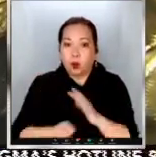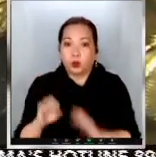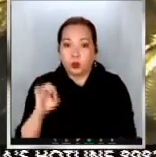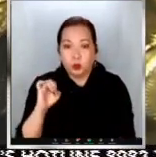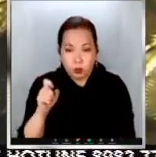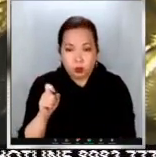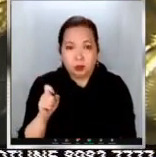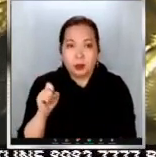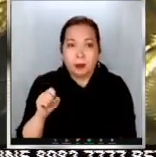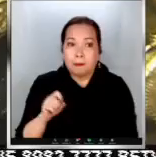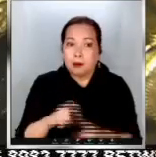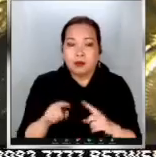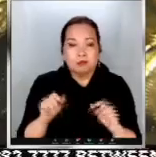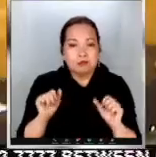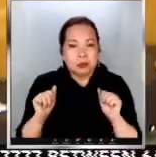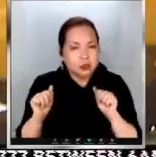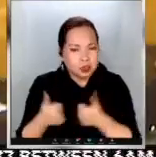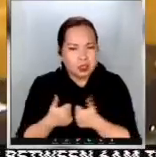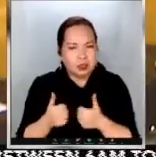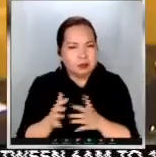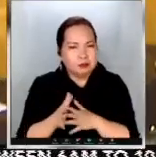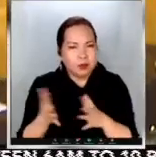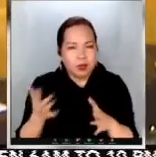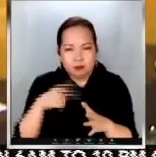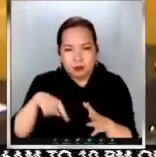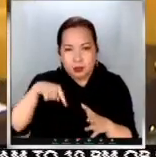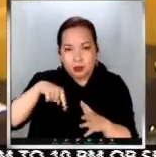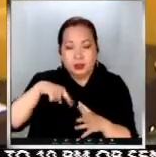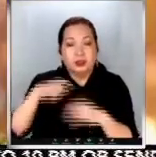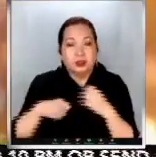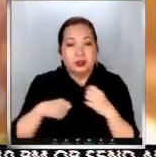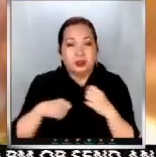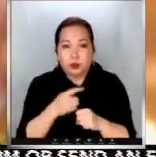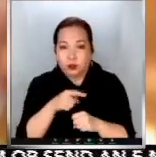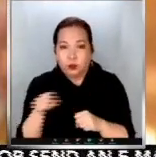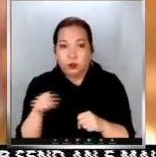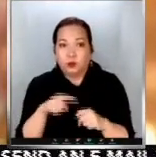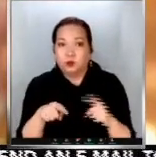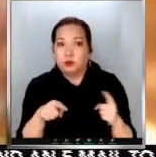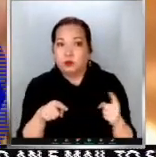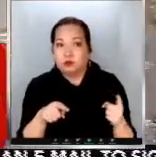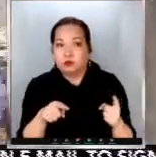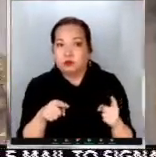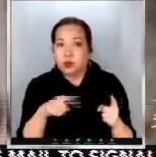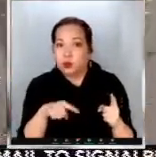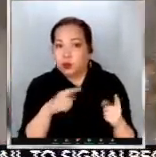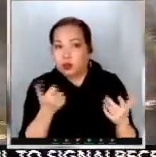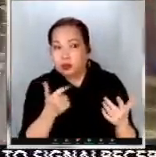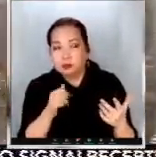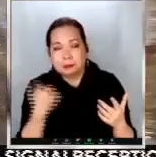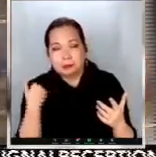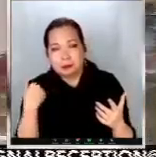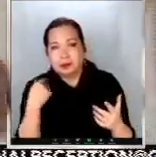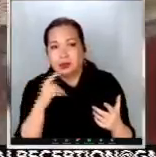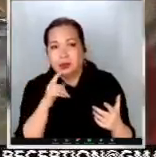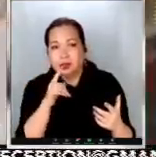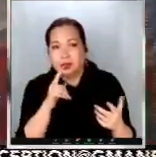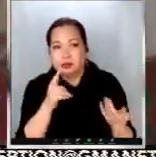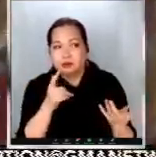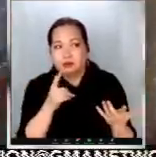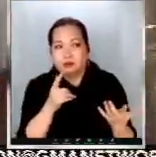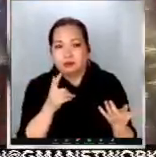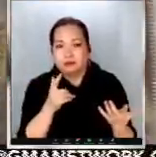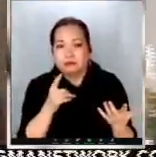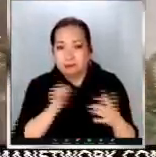challenging din daw ang taong ito para sa kanila. Pero sa mga di raw gaano swerte sa Year of the Metal Ox na ipinanganak sa Year of the Snake, Dragon at